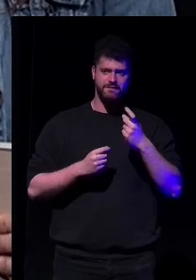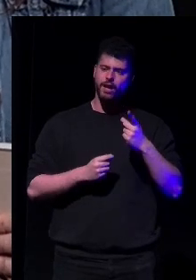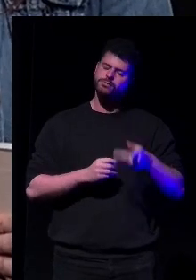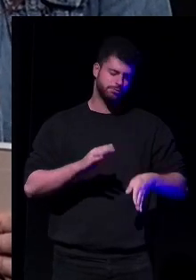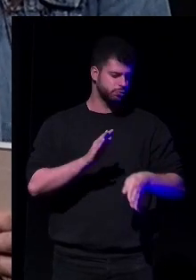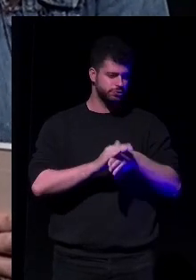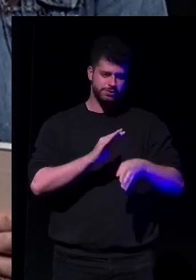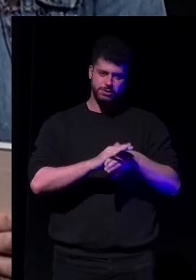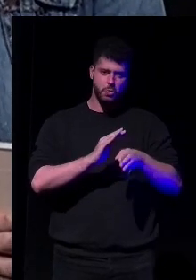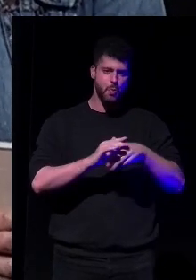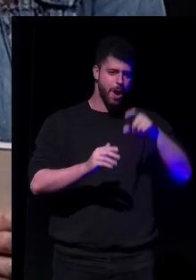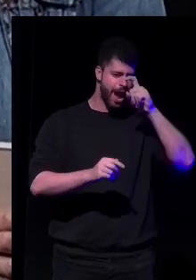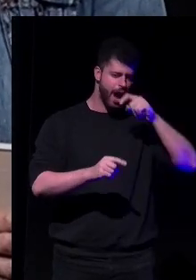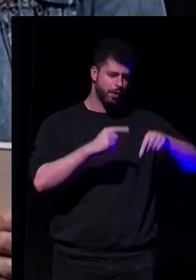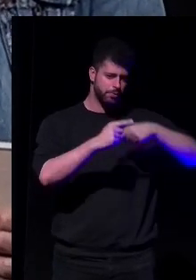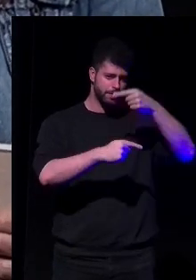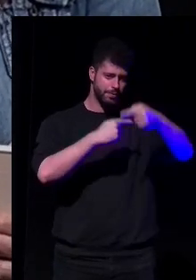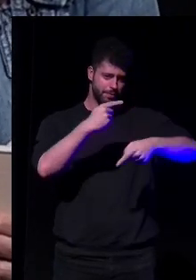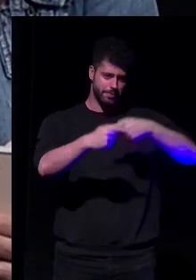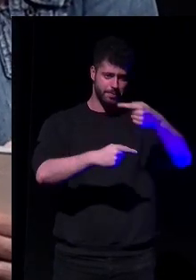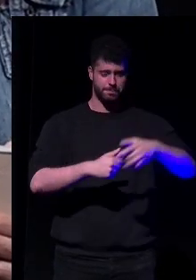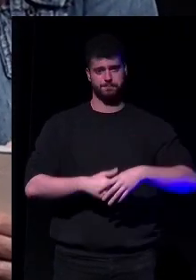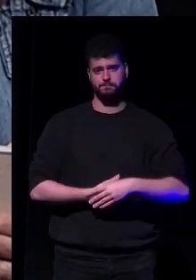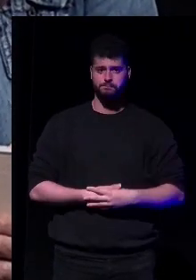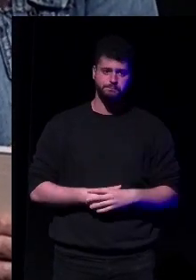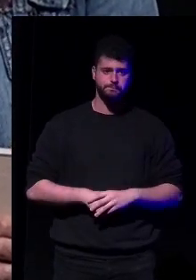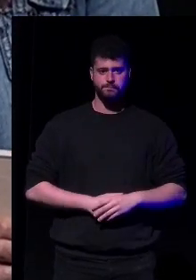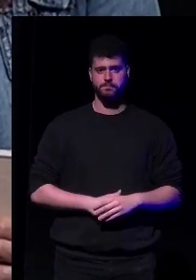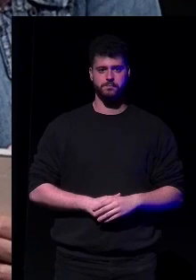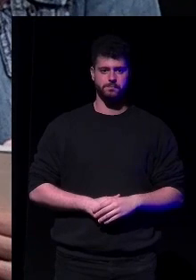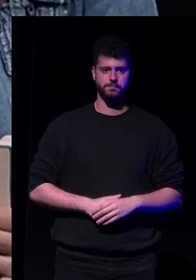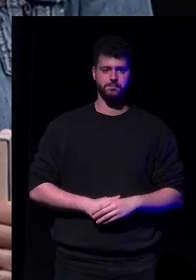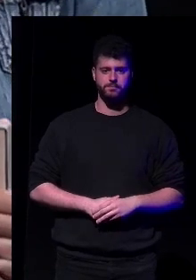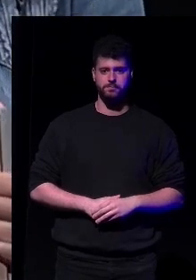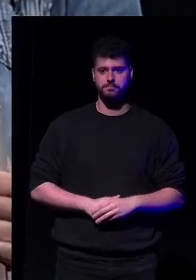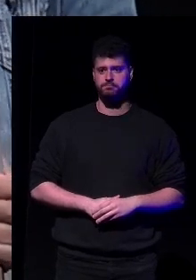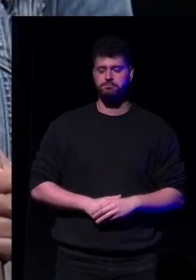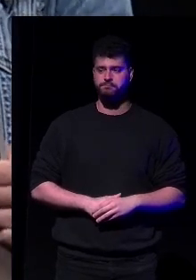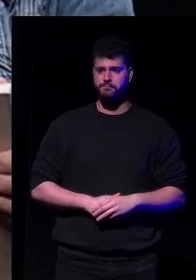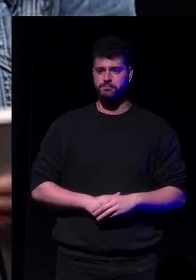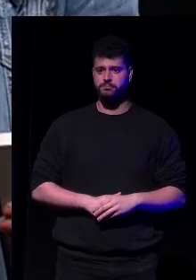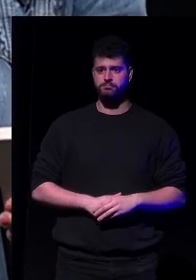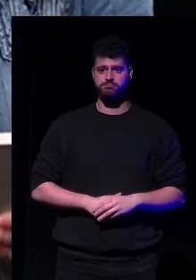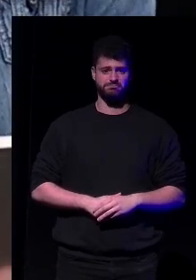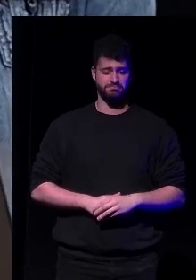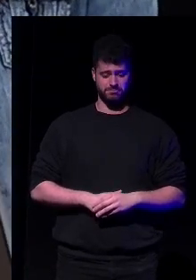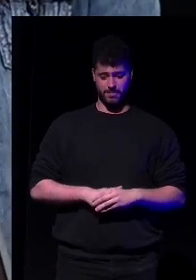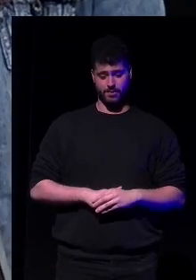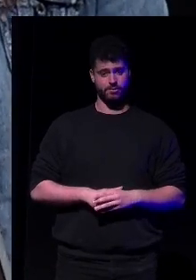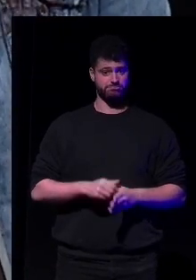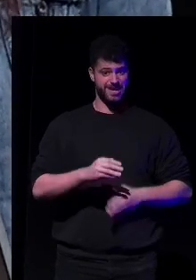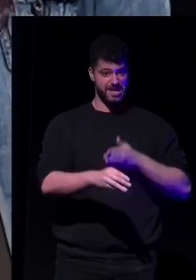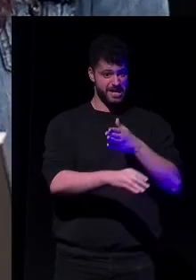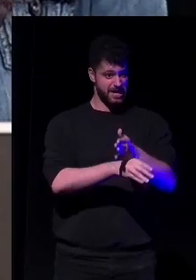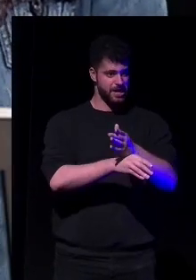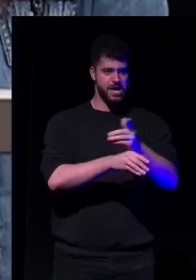continuar descobrint durant molt i molt de temps. Perquè la veritat és que no cal anar a